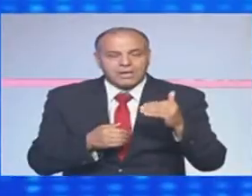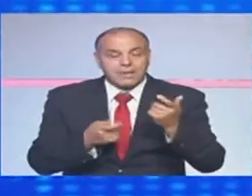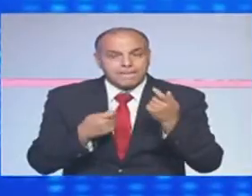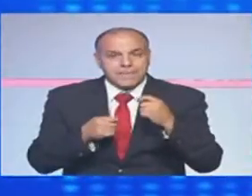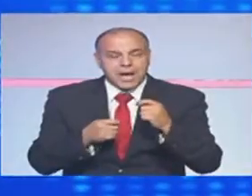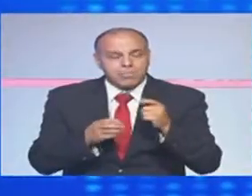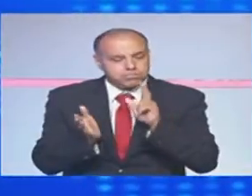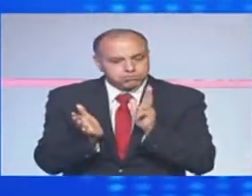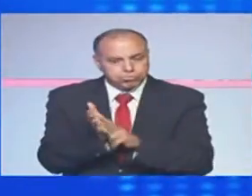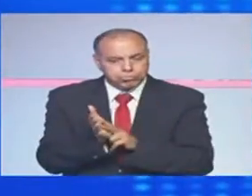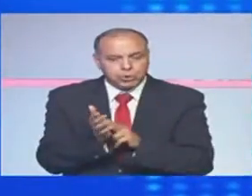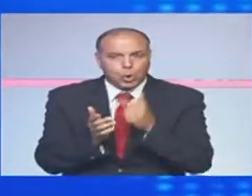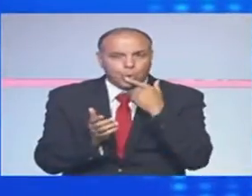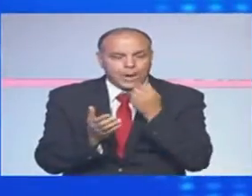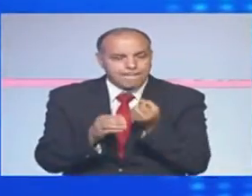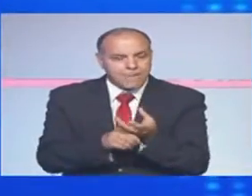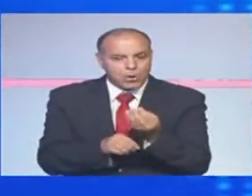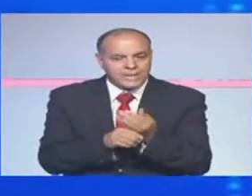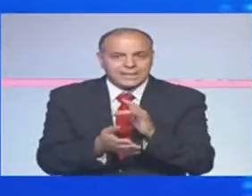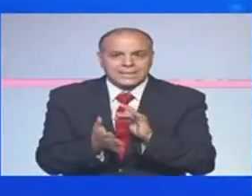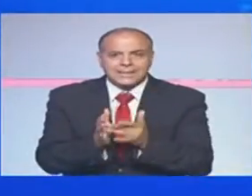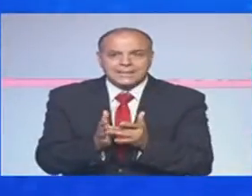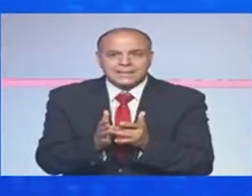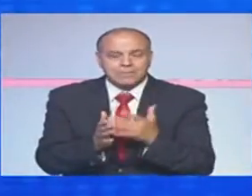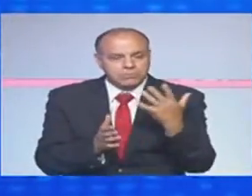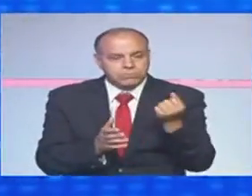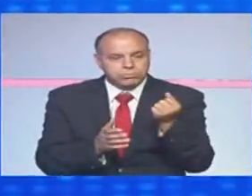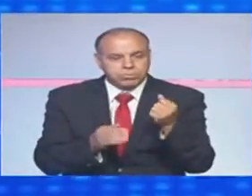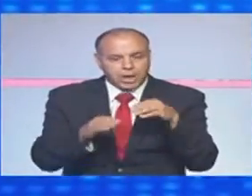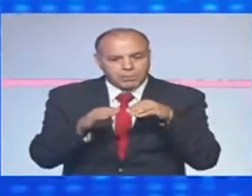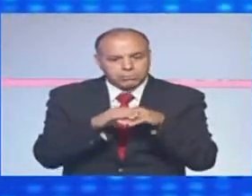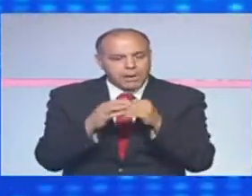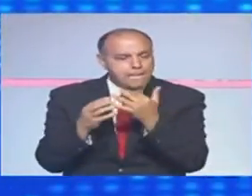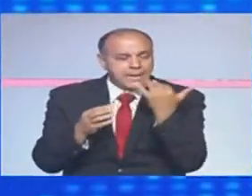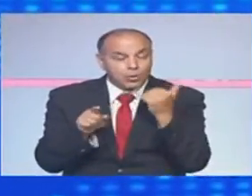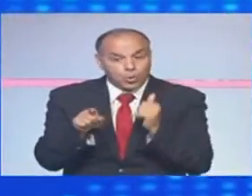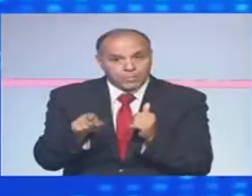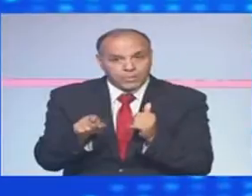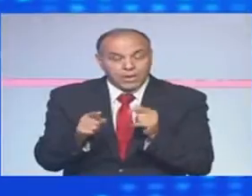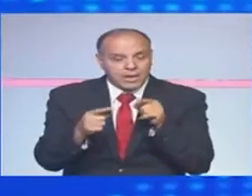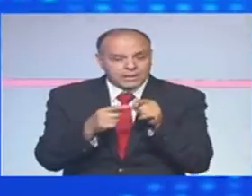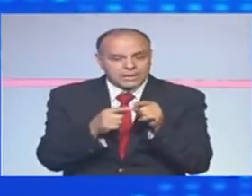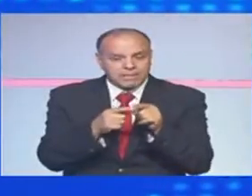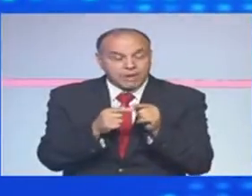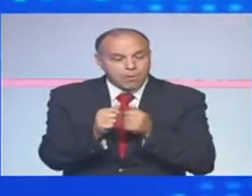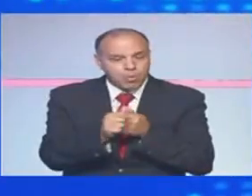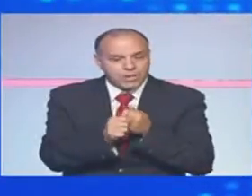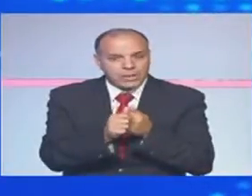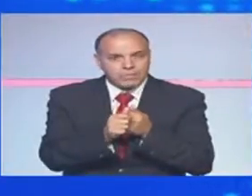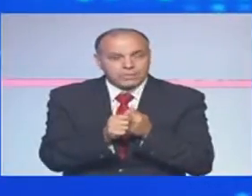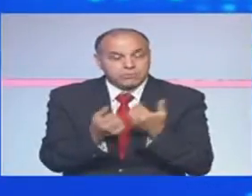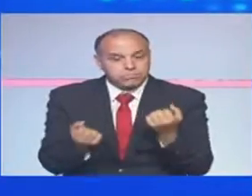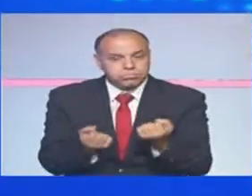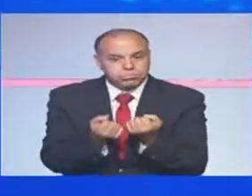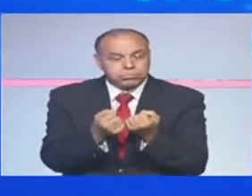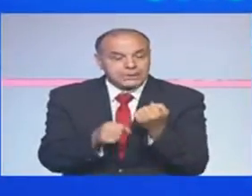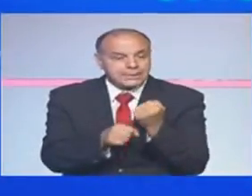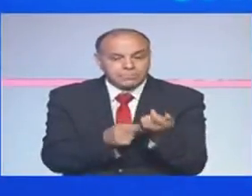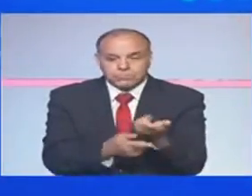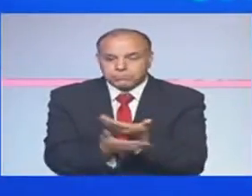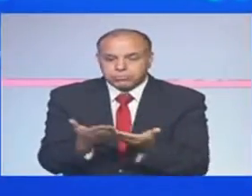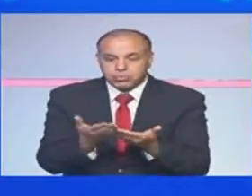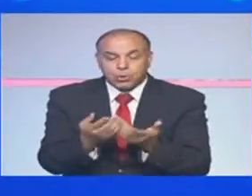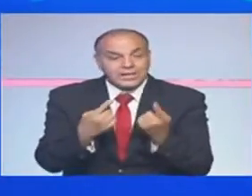تطبيقه معلوماتيه لفائده اصحاب مخازن التبريد تهدف الى متابعه حركيه معاملاتهم